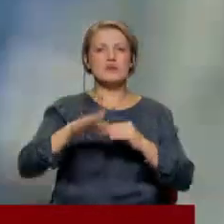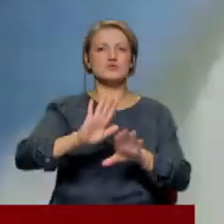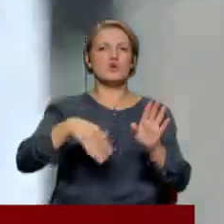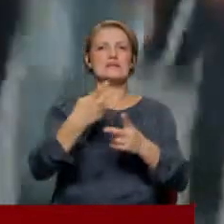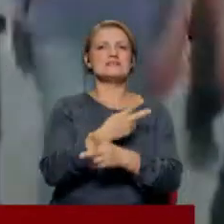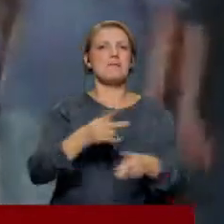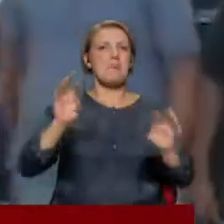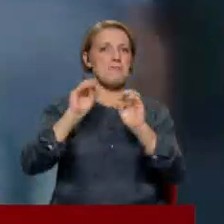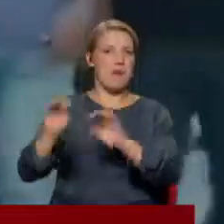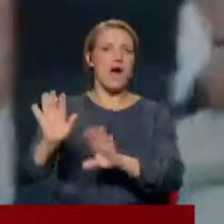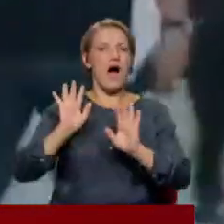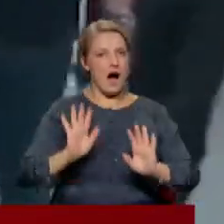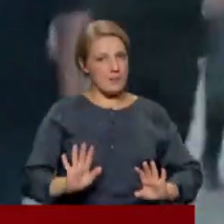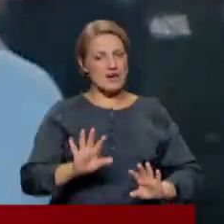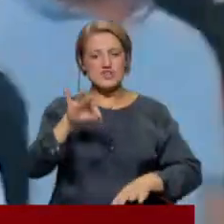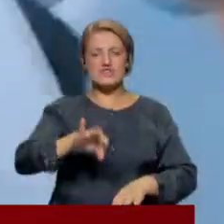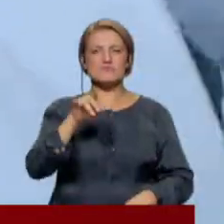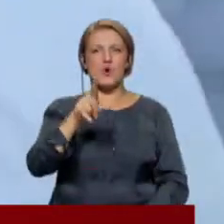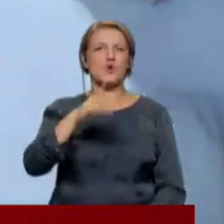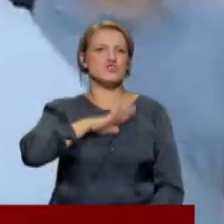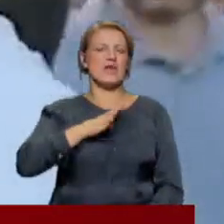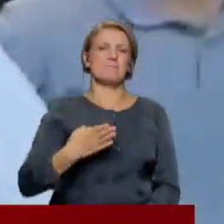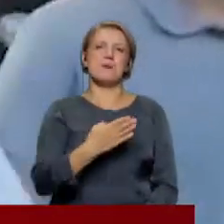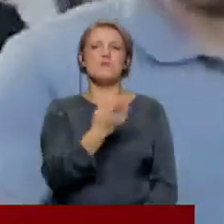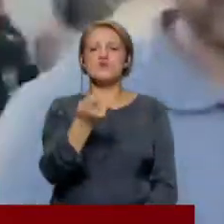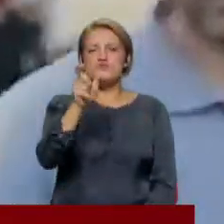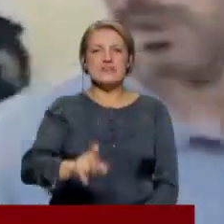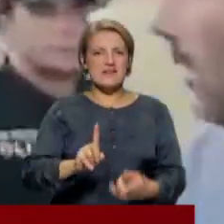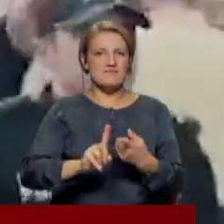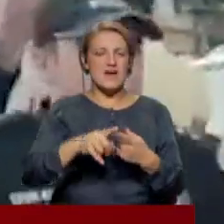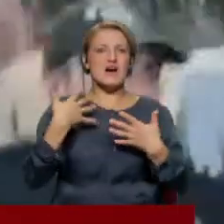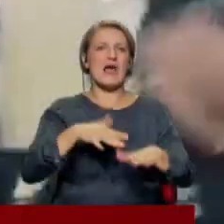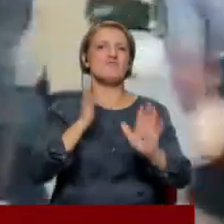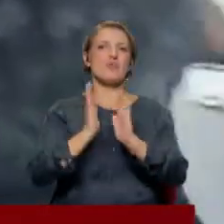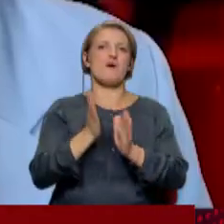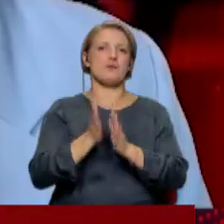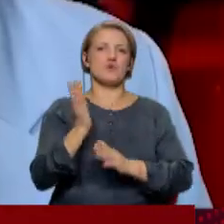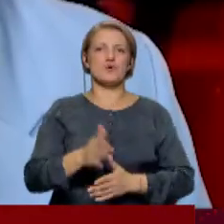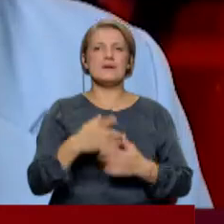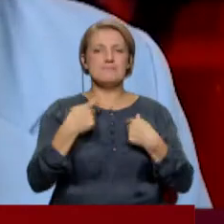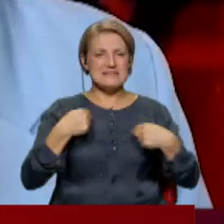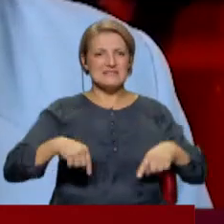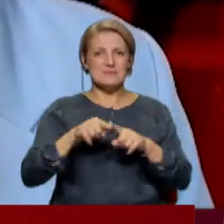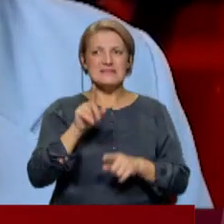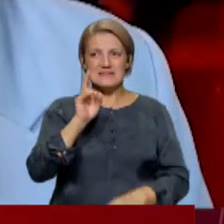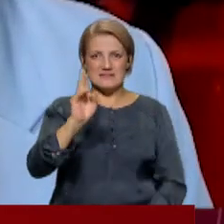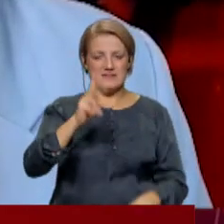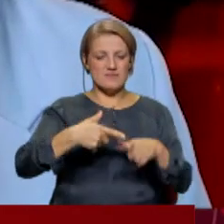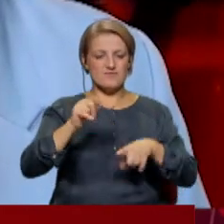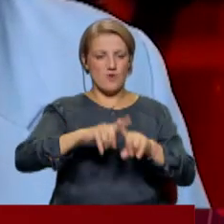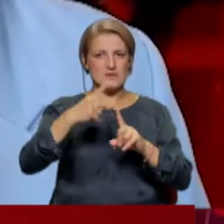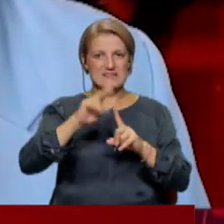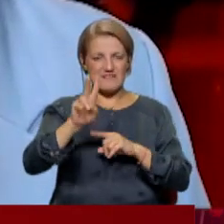sonrası serbest bırakıldı ama şimdi o şikayetçi. İşçilerin ise grevi devam ediyor. Bizim sizin aracılığınızla